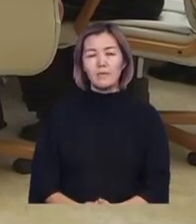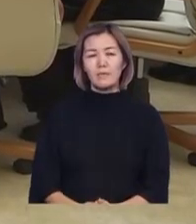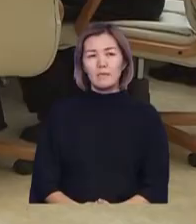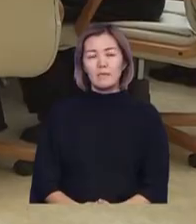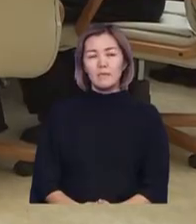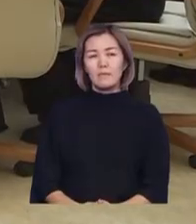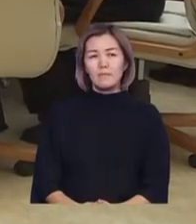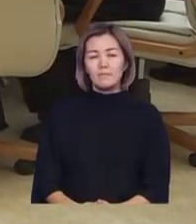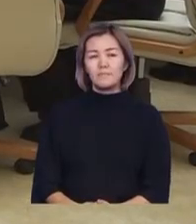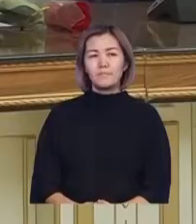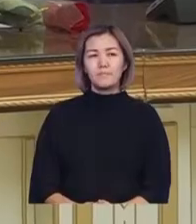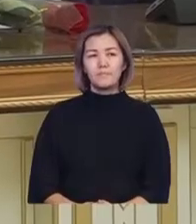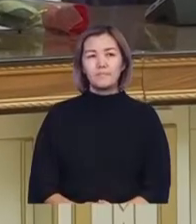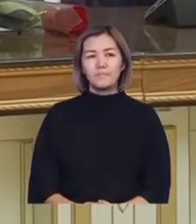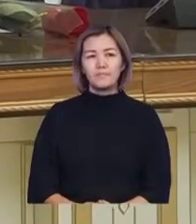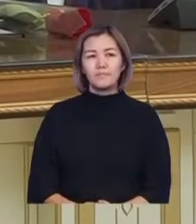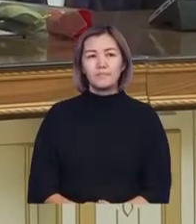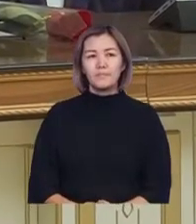марапаттады.